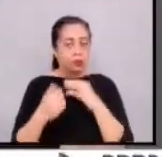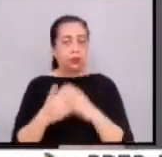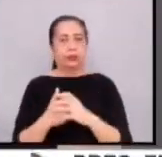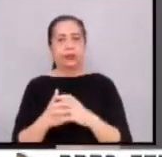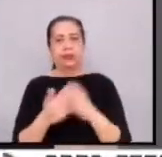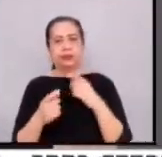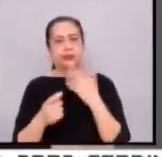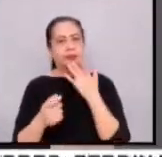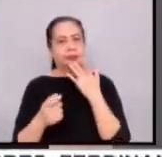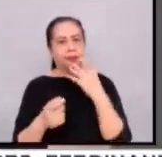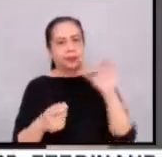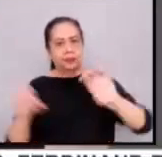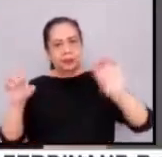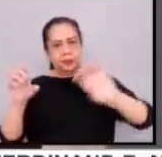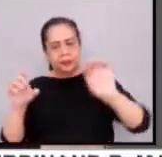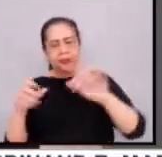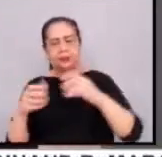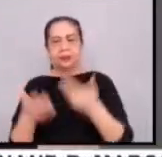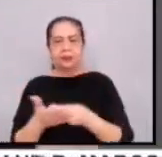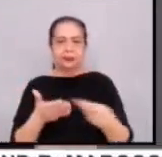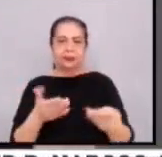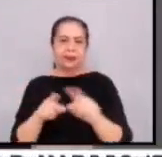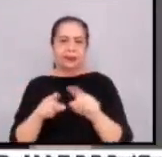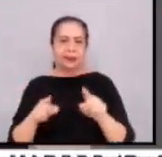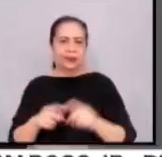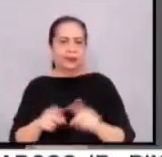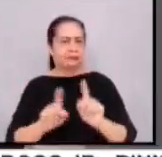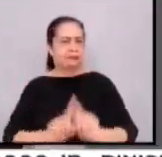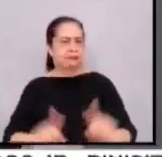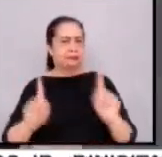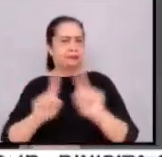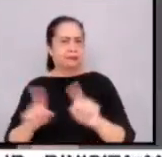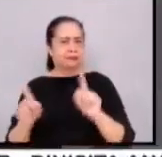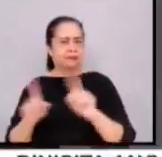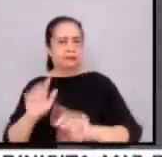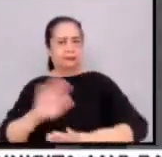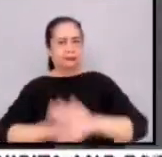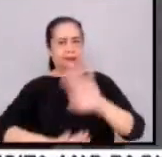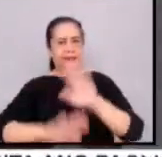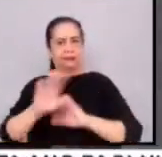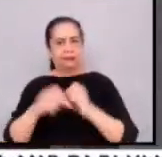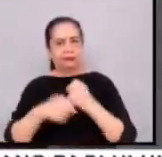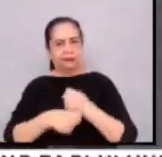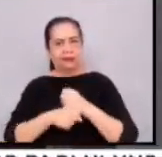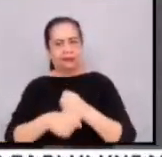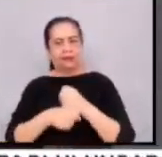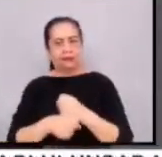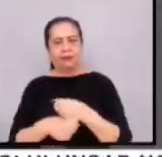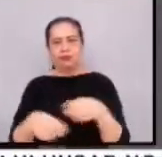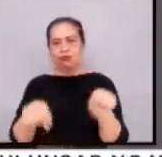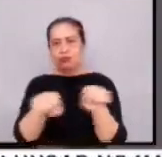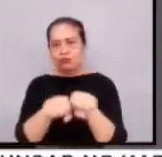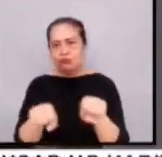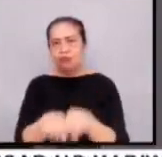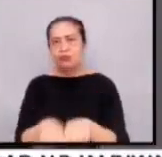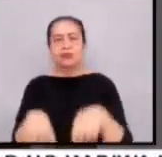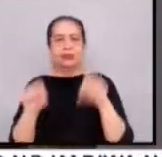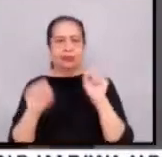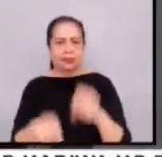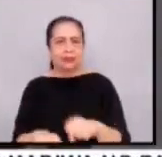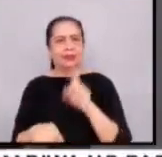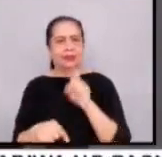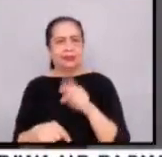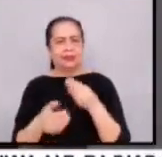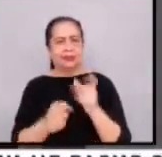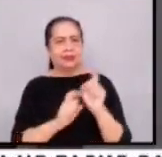pampalasa, mabibili rin sa bazar ang iba't ibang handcrafted items at sapatos na pwedeng